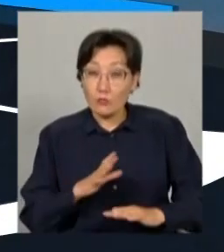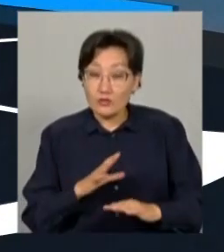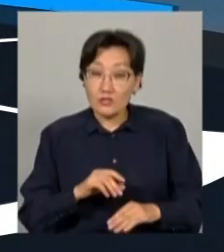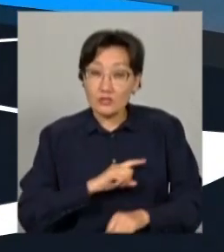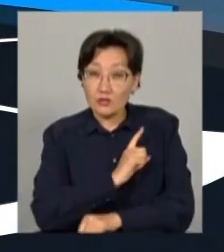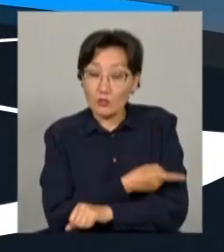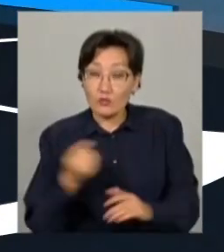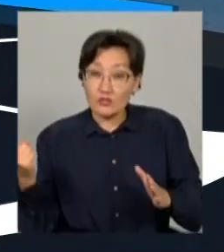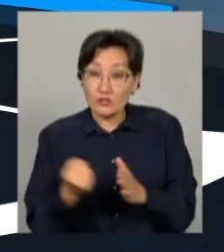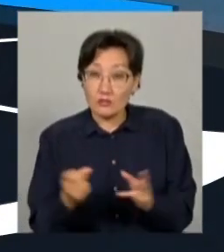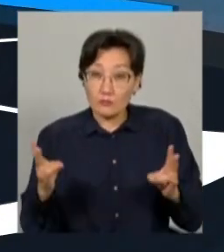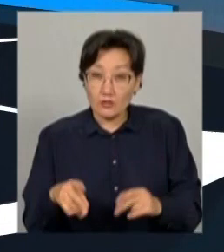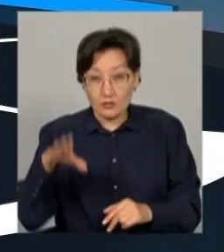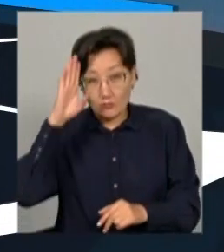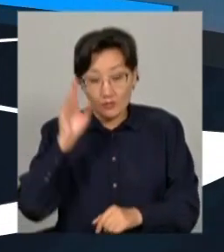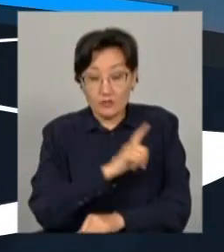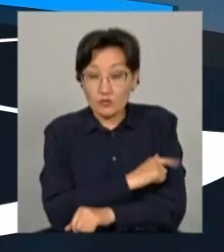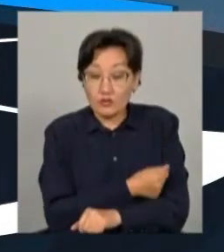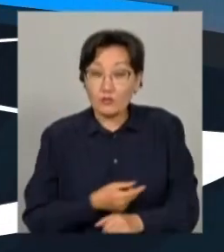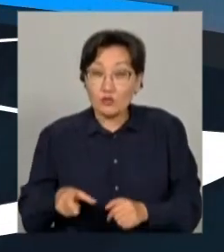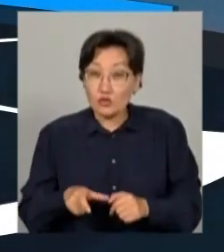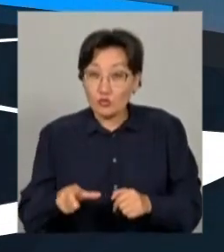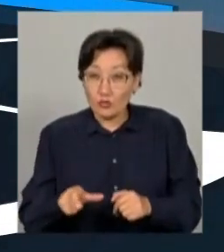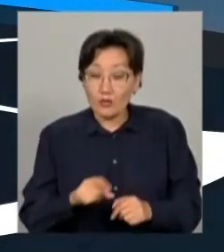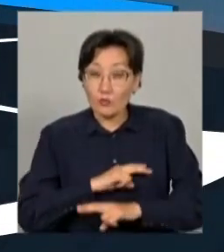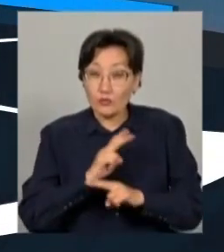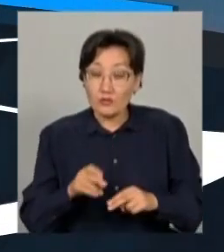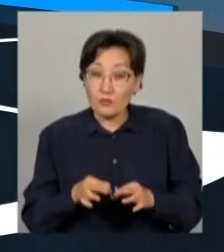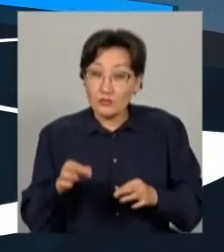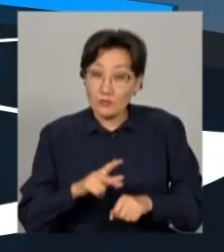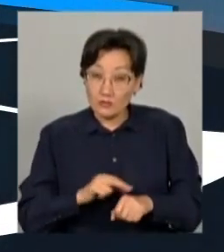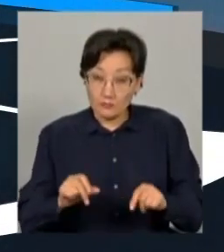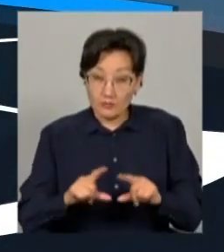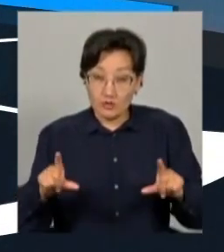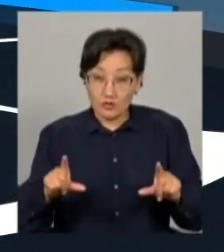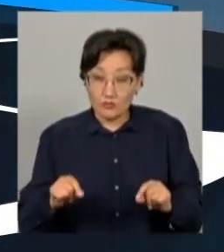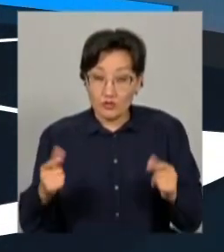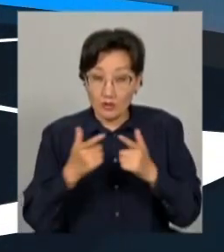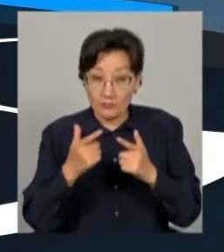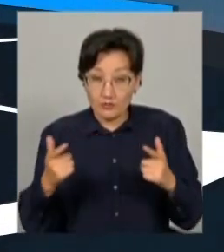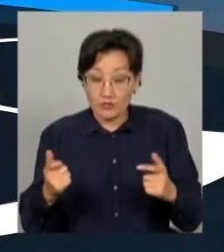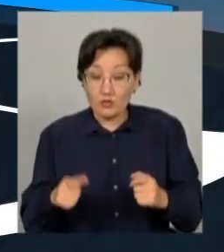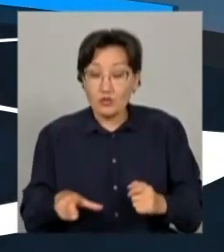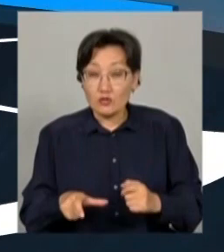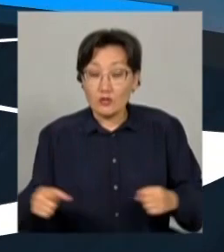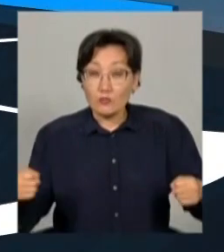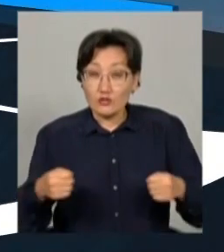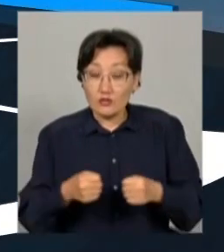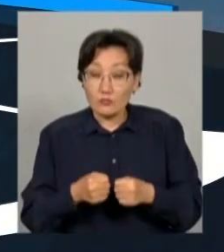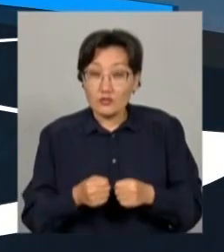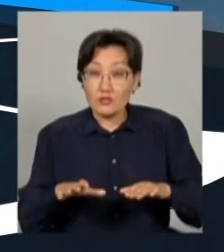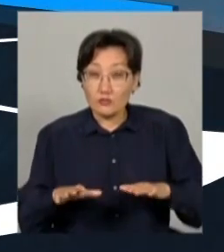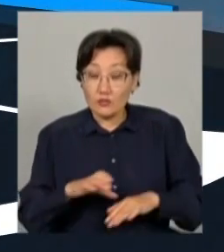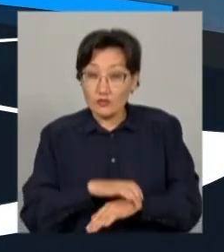соққыдан зардап шеккен бала ауруханаға жетер-жетпестен көз жұмған. Облыстық полиция департаментінің ақпарынша жол көлік оқиғасы